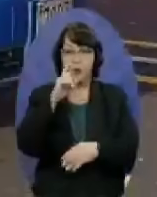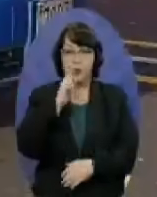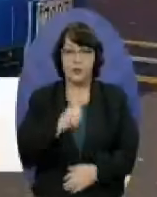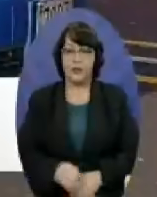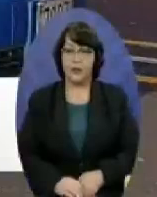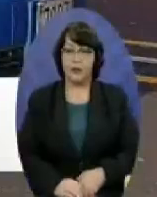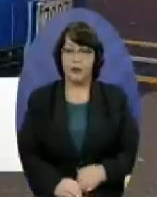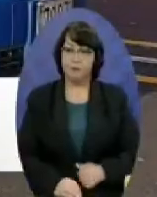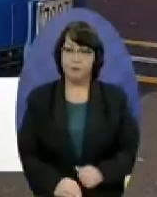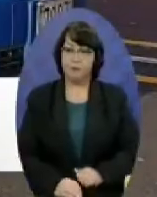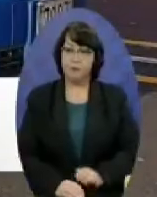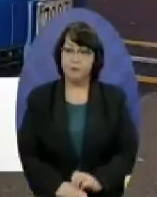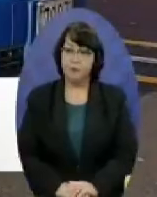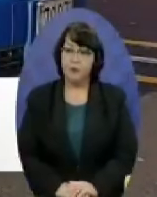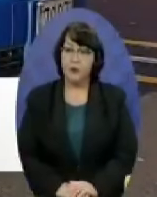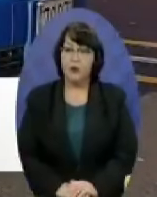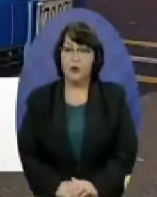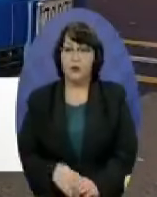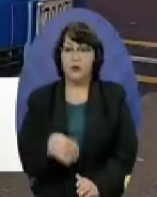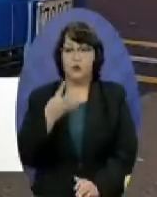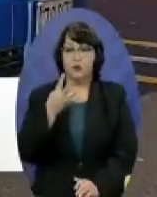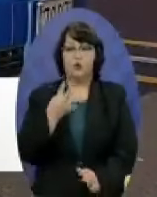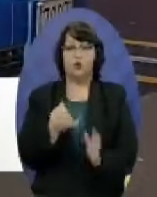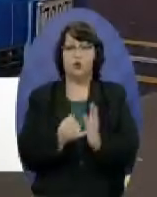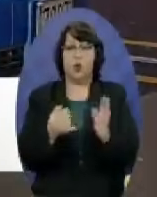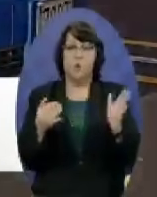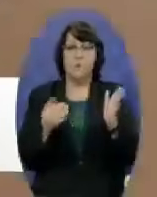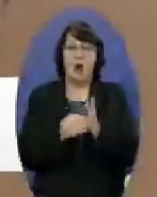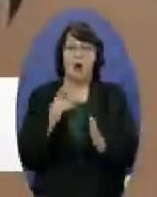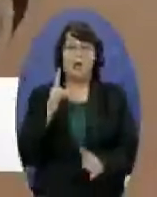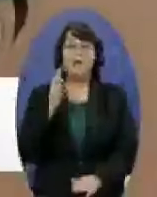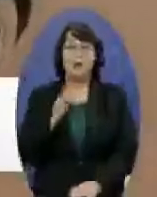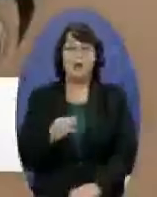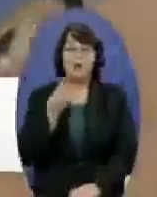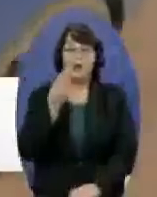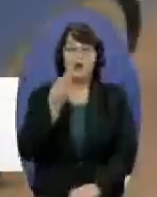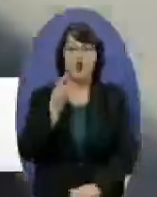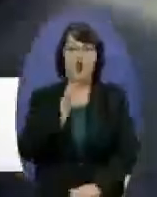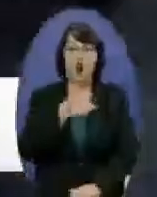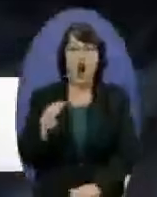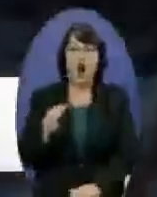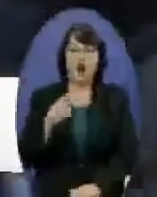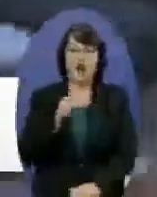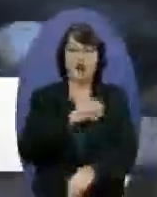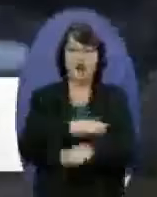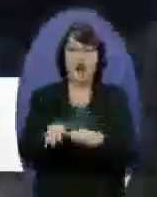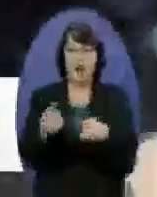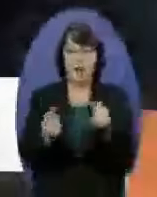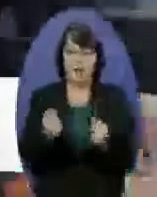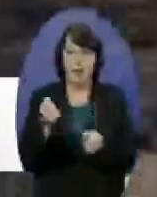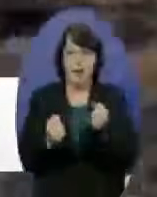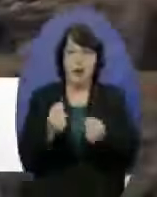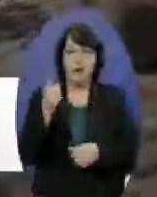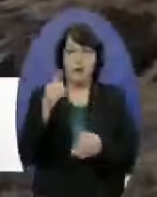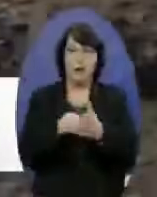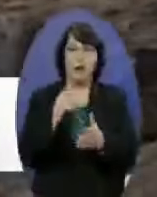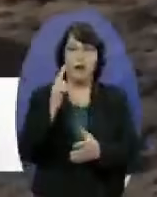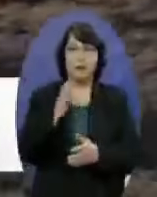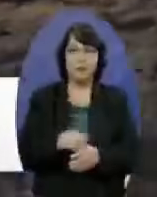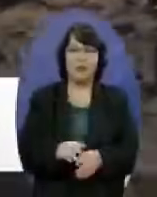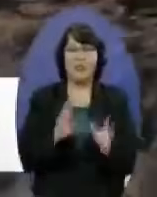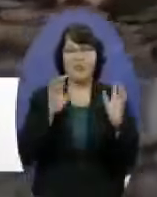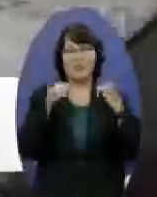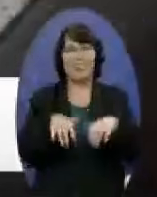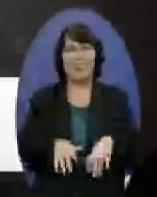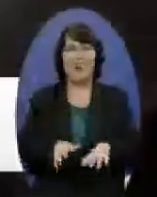Таны харж байгаа энэ суудлын автомашинаар 46 мянган км шорон зам туулж үлдсэн мянган км-ийг далай дээгүүр усан онгоцоор явсан юм байна.